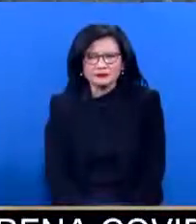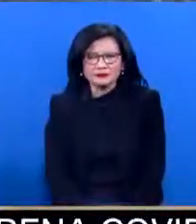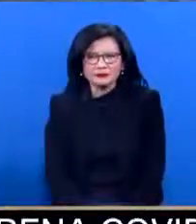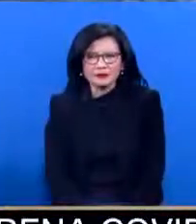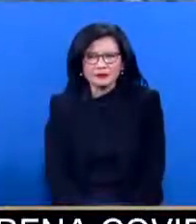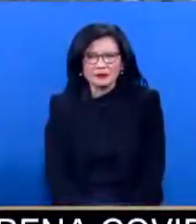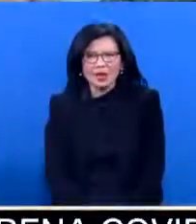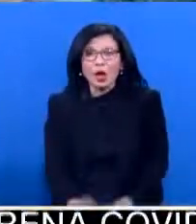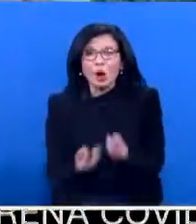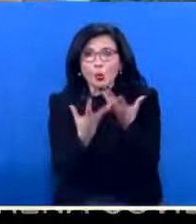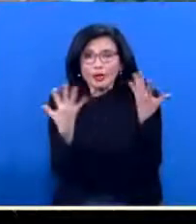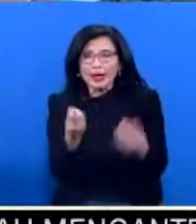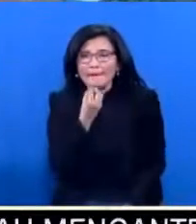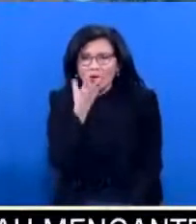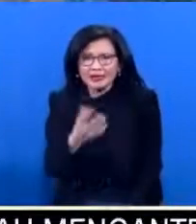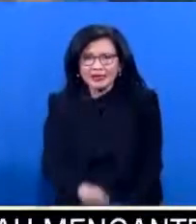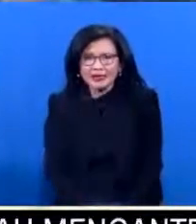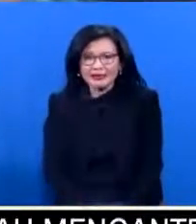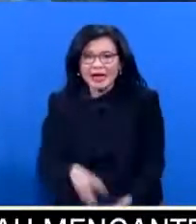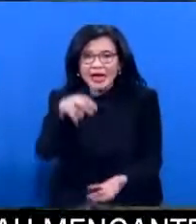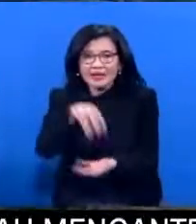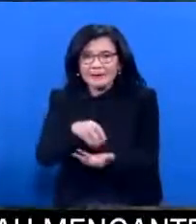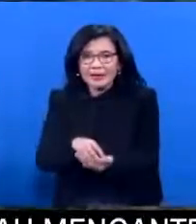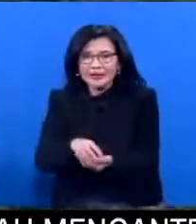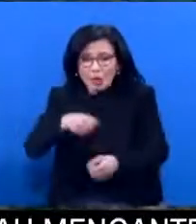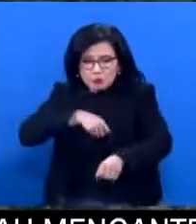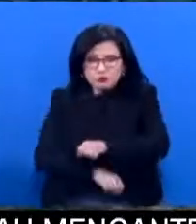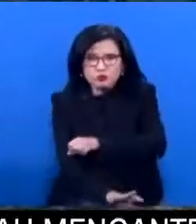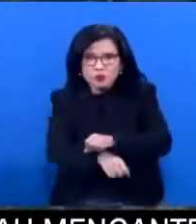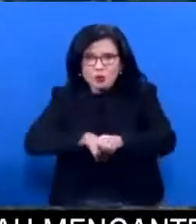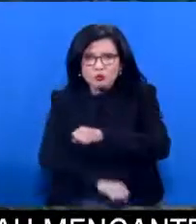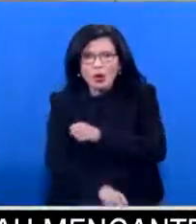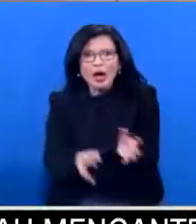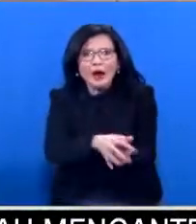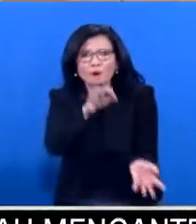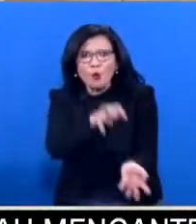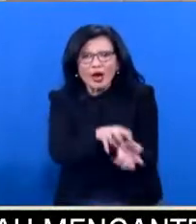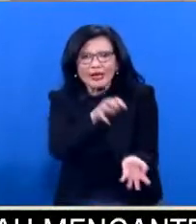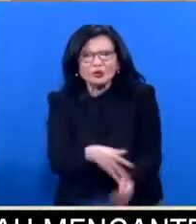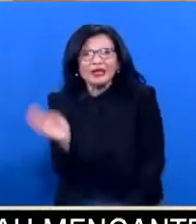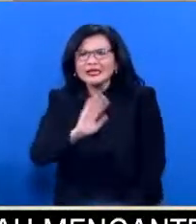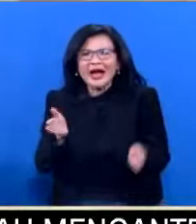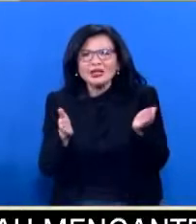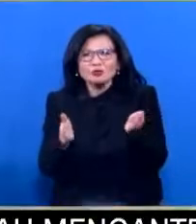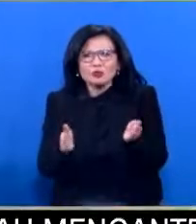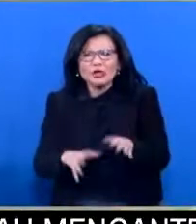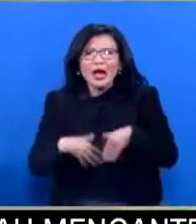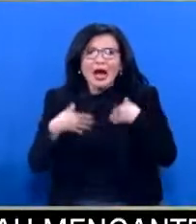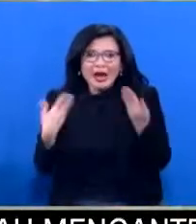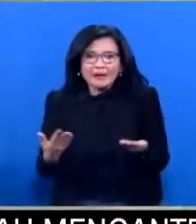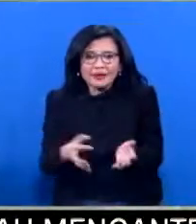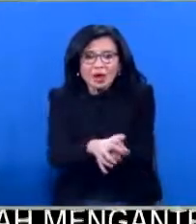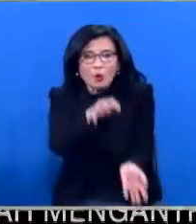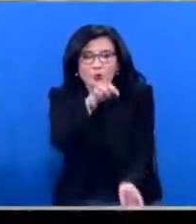Menurut penuturan warga, lokasi penangkaran buaya di Desa Kebon 9 ini sudah lama tak terurus. Akibatnya buaya kerap keluar dari